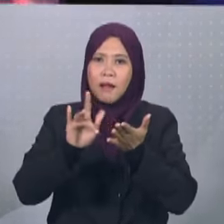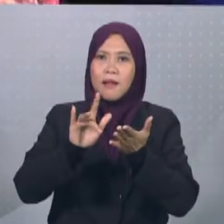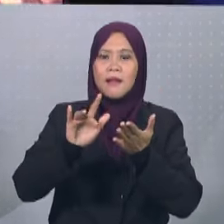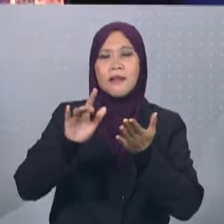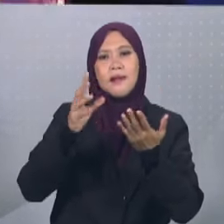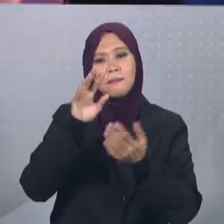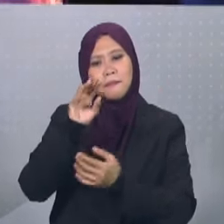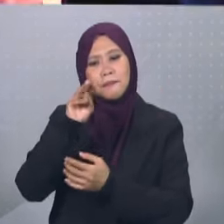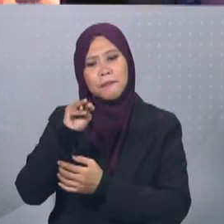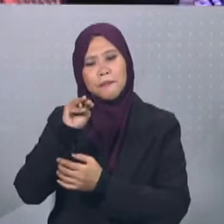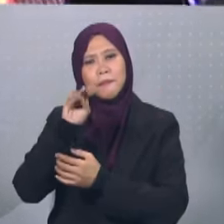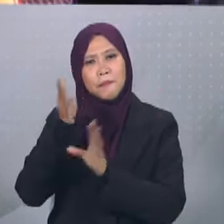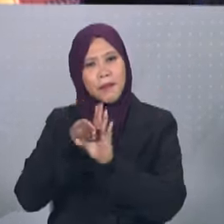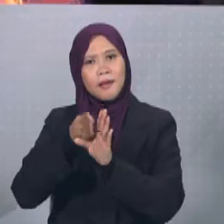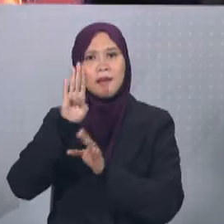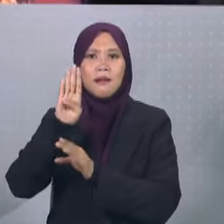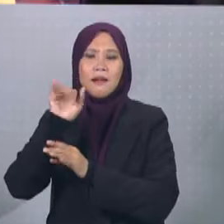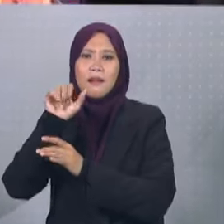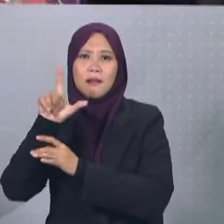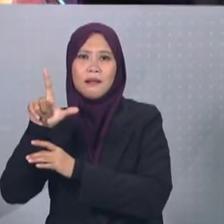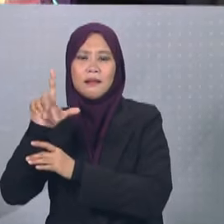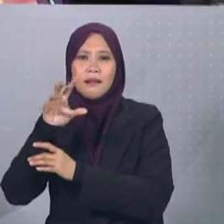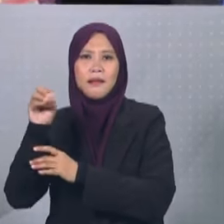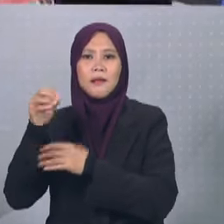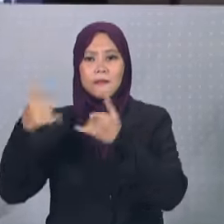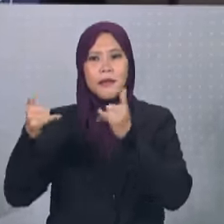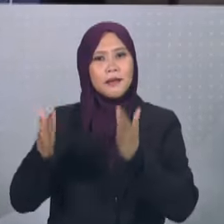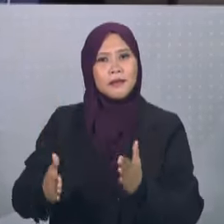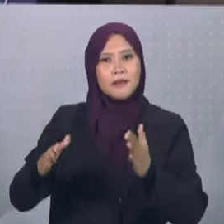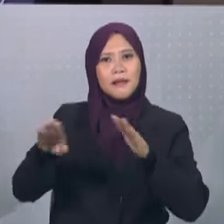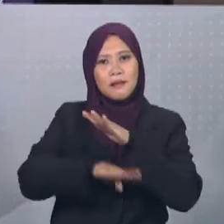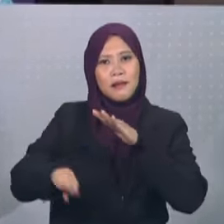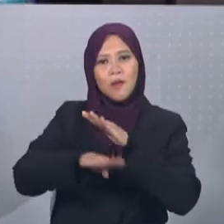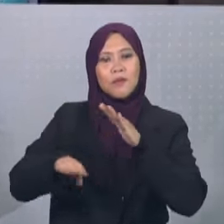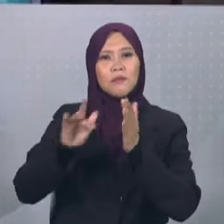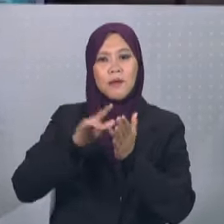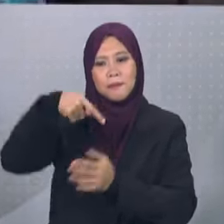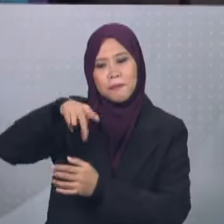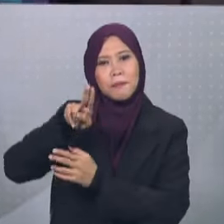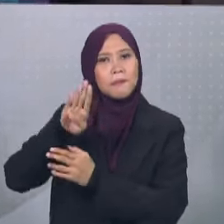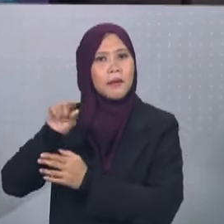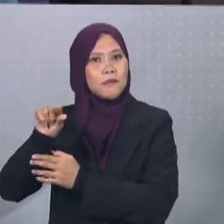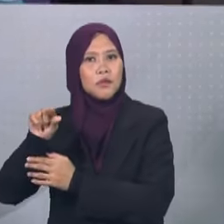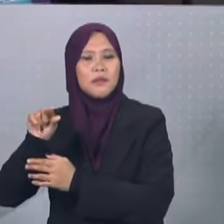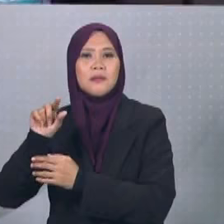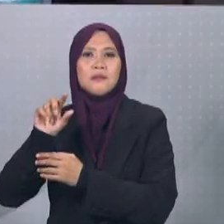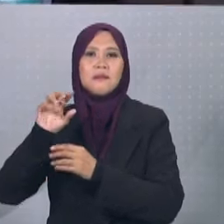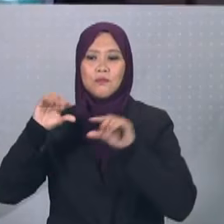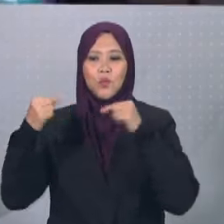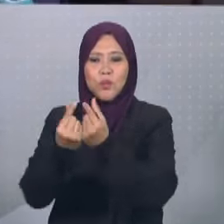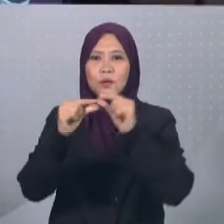Bang MLBB dan Player Unknowns, Battlegrounds Mobile, PUBG Mobile secara